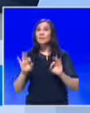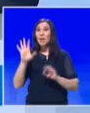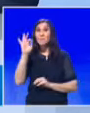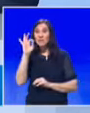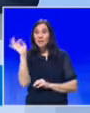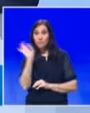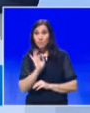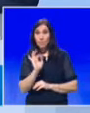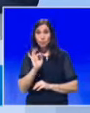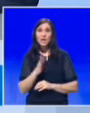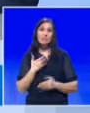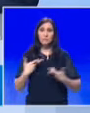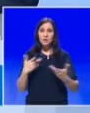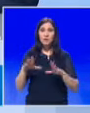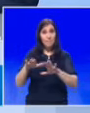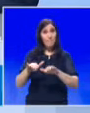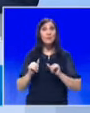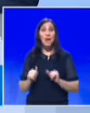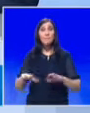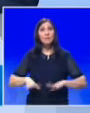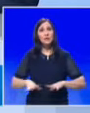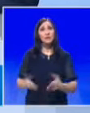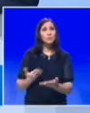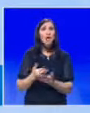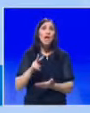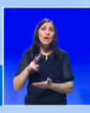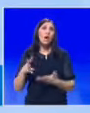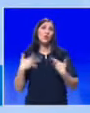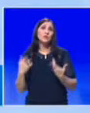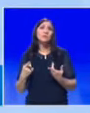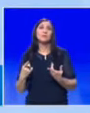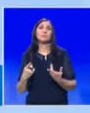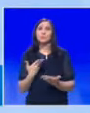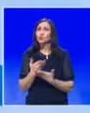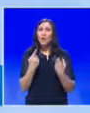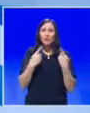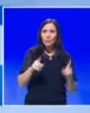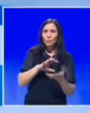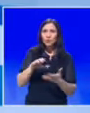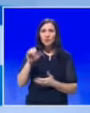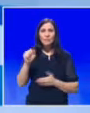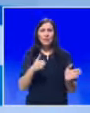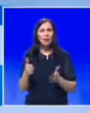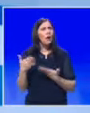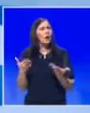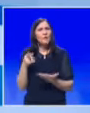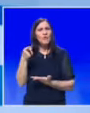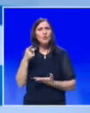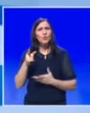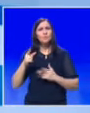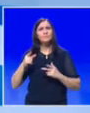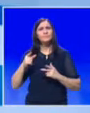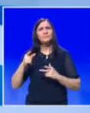да припознаем граждански номинации. Или ако иска да припознат номинация на друга политическа партия. Къде е тук демокрацията? Къде е тук демократичният